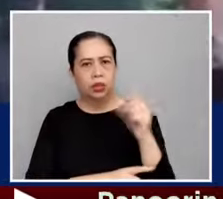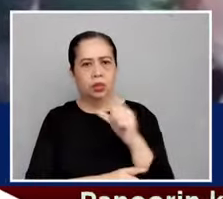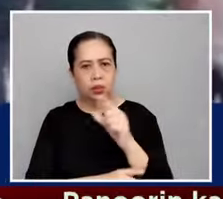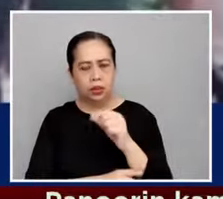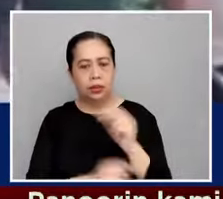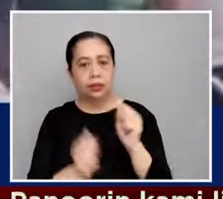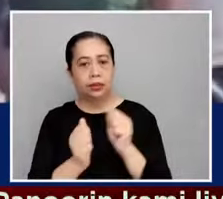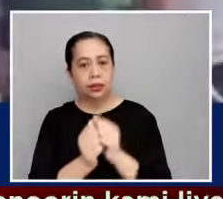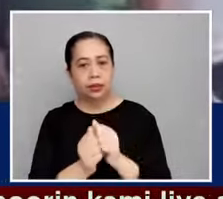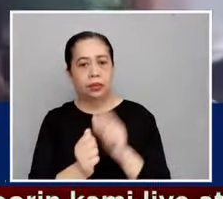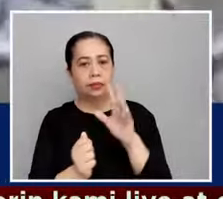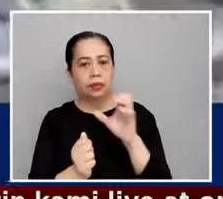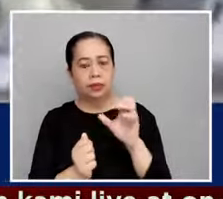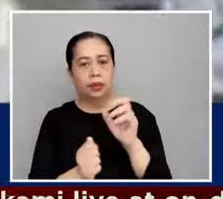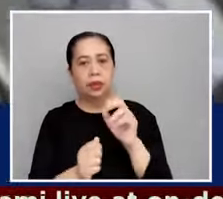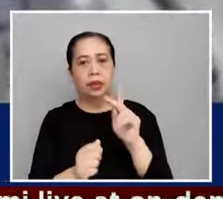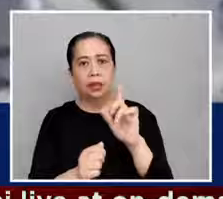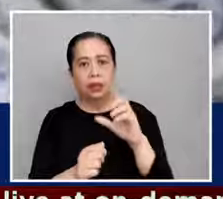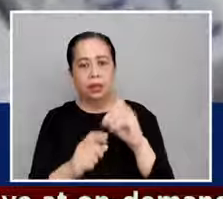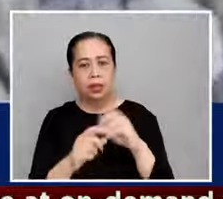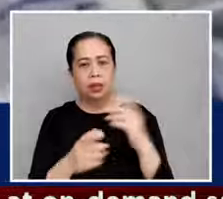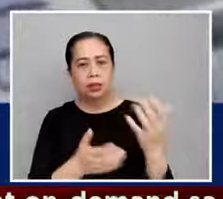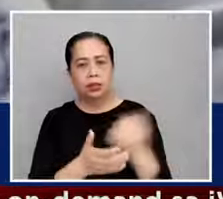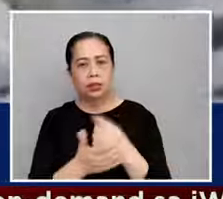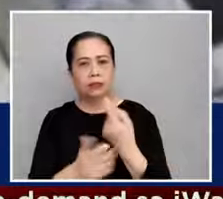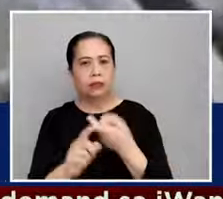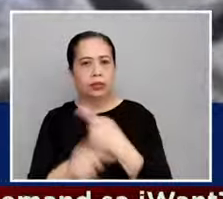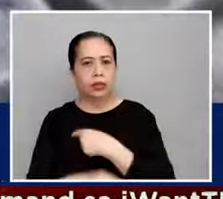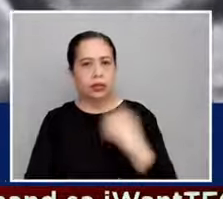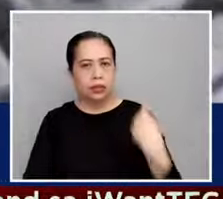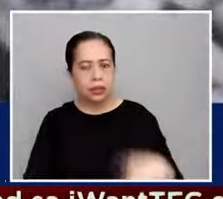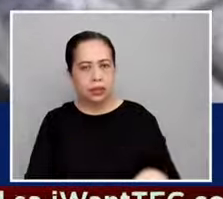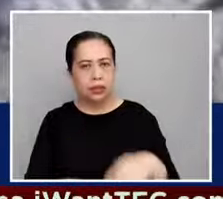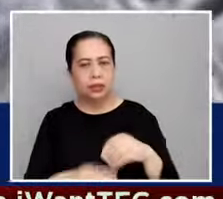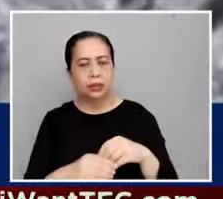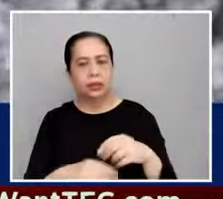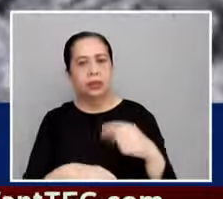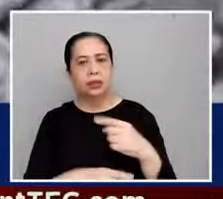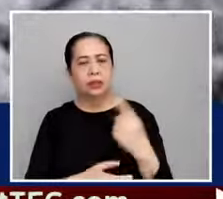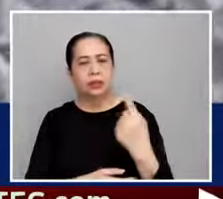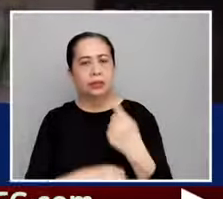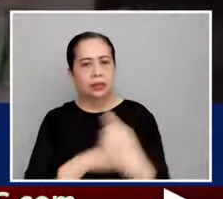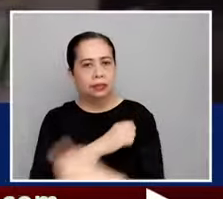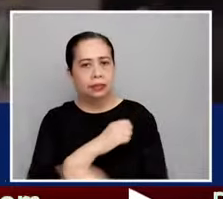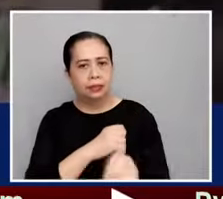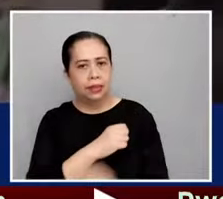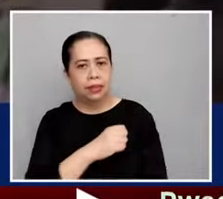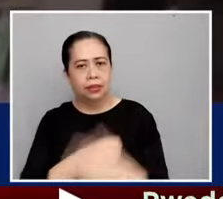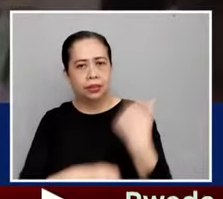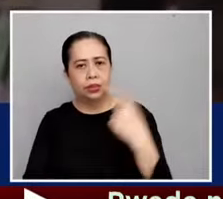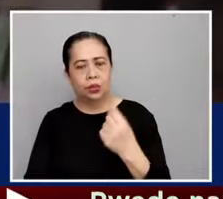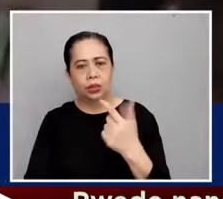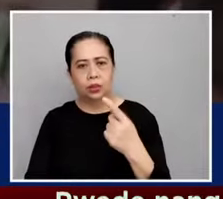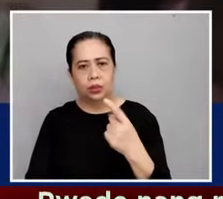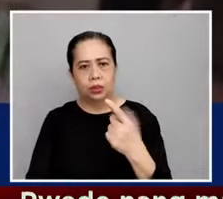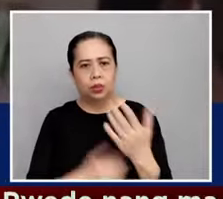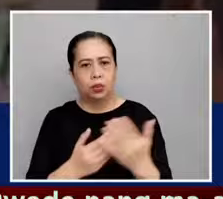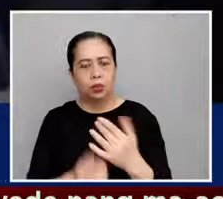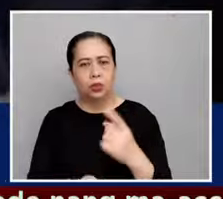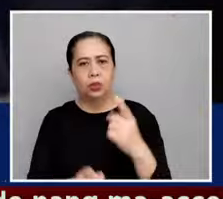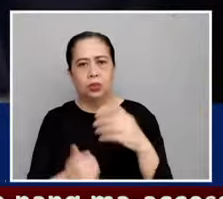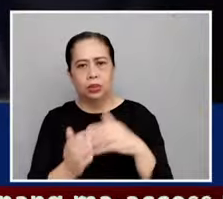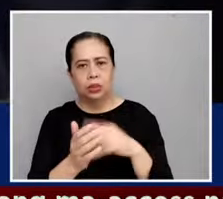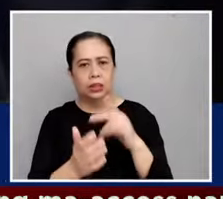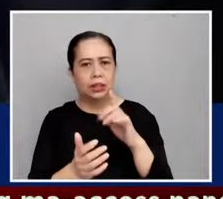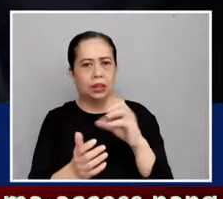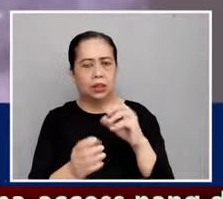dito ang 500 kilong droga na nasabat sa mga Chinese sa Candelaria, Zambales noong September 2021 at halos 1,000 kilo mula kay